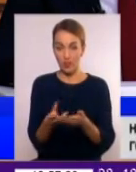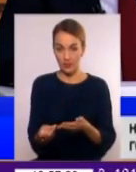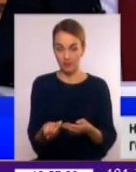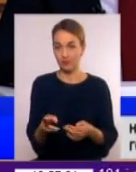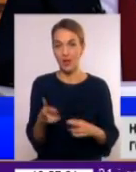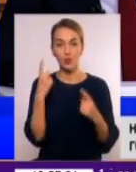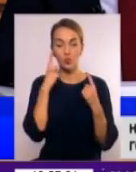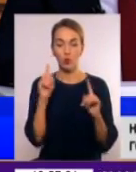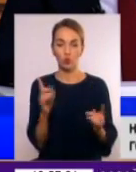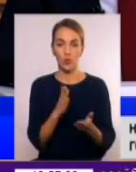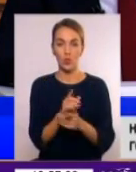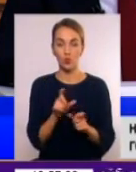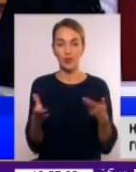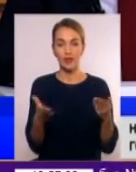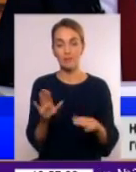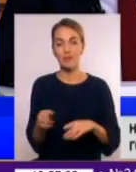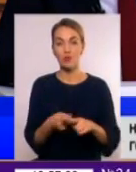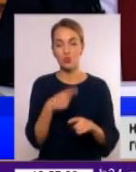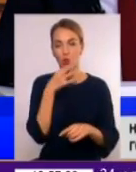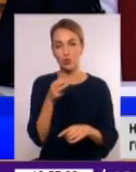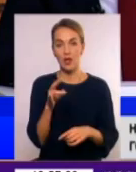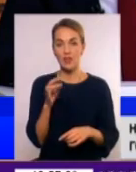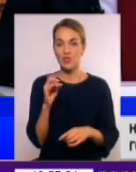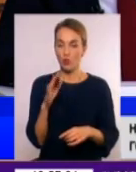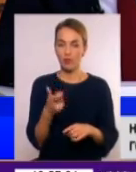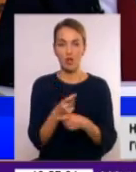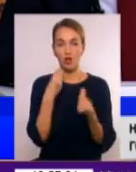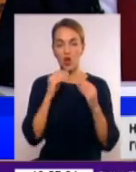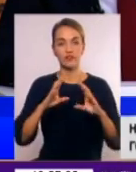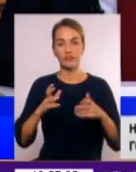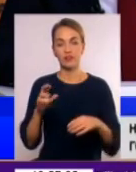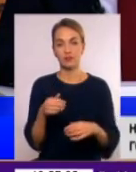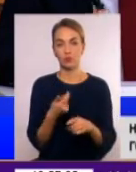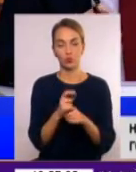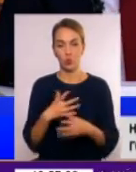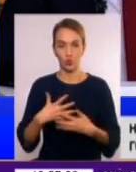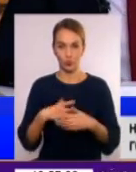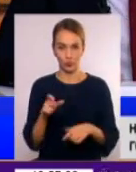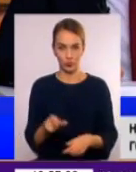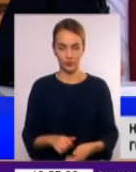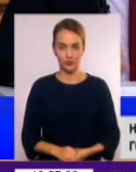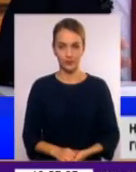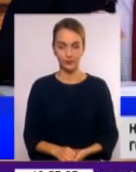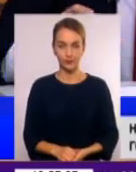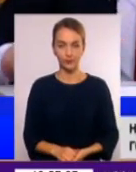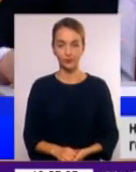Я не думаю, що є люди, які після цього скажуть, Насіров найкращий в світі, я його за це дуже люблю.